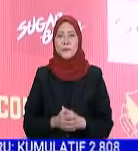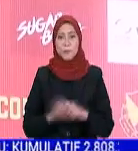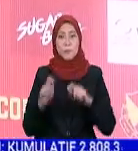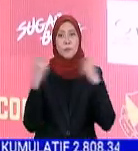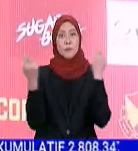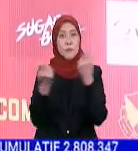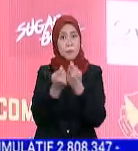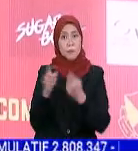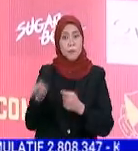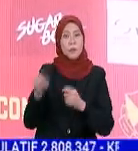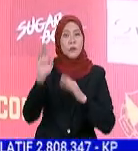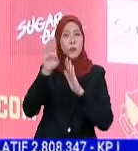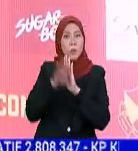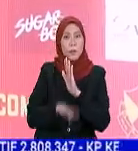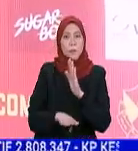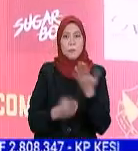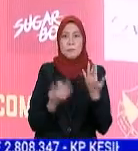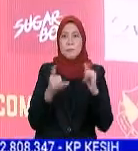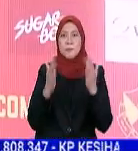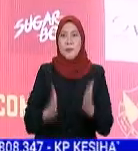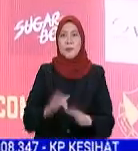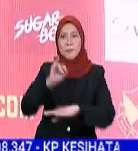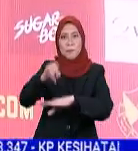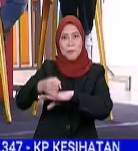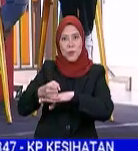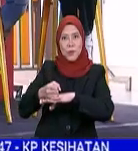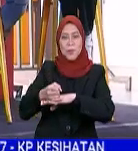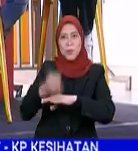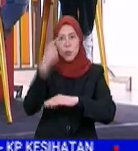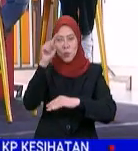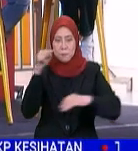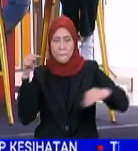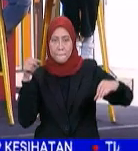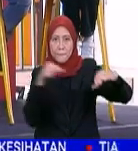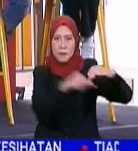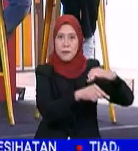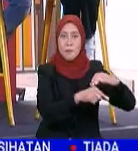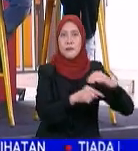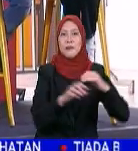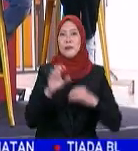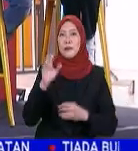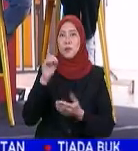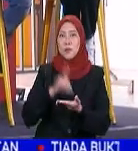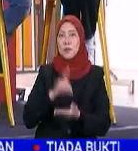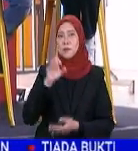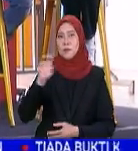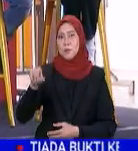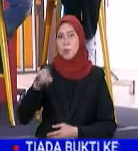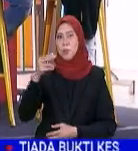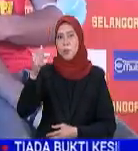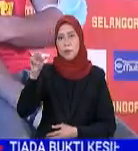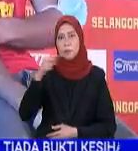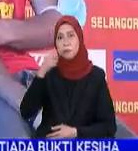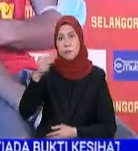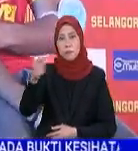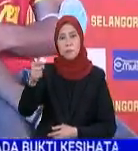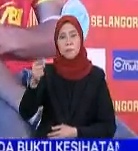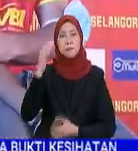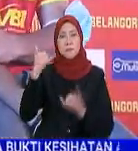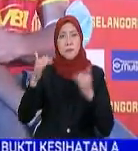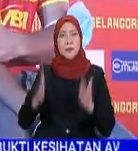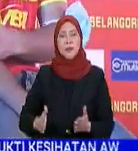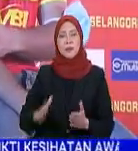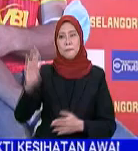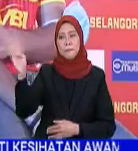kini kekurangan satu lagi slot pemain import di posisi penyerang. Dr. Johan memberitahu slot berkenaan akan diisi oleh pemain kelahiran